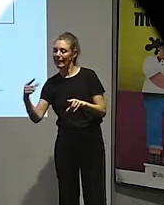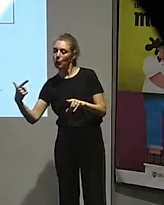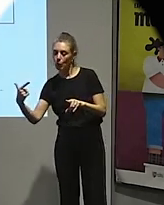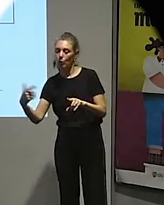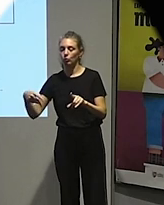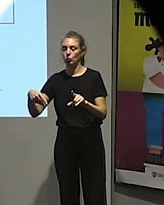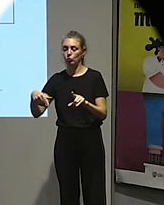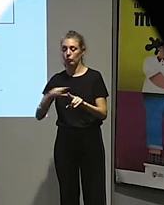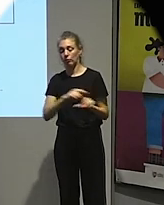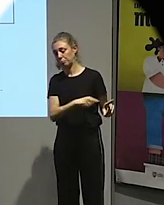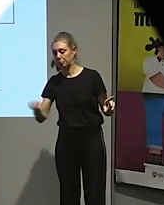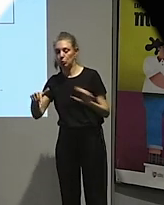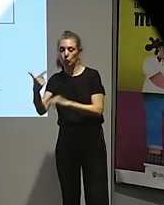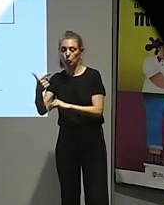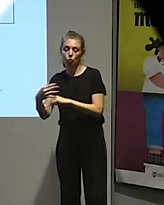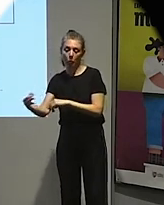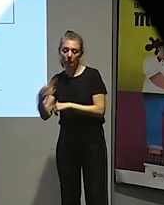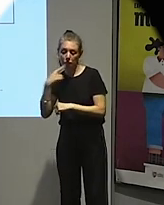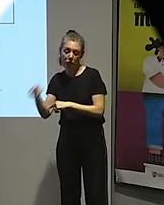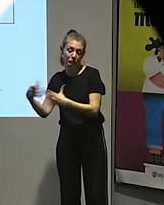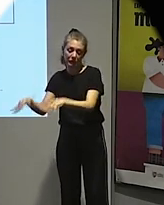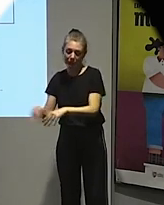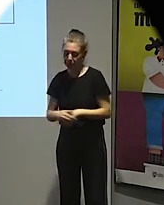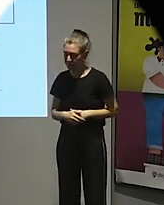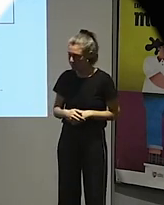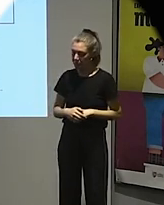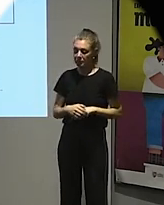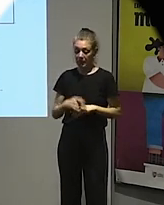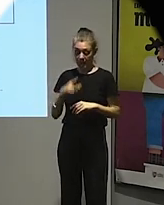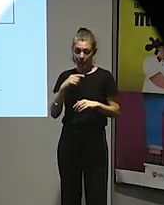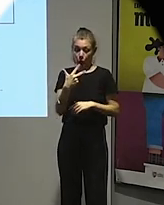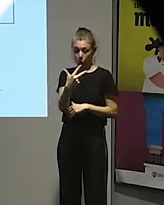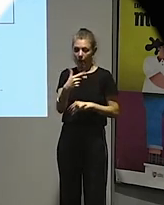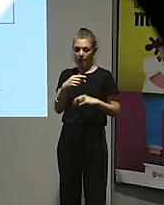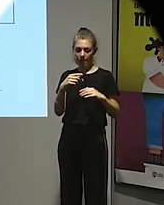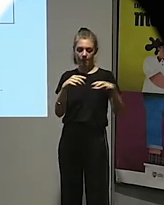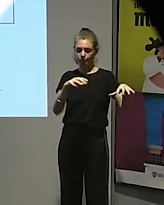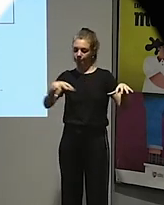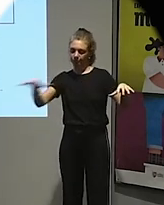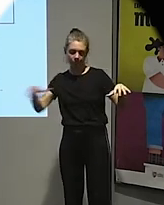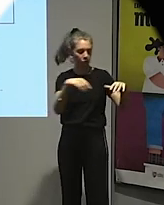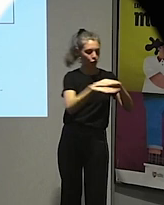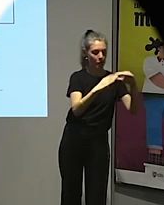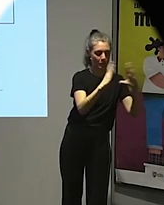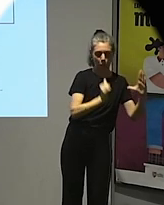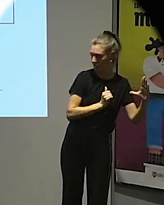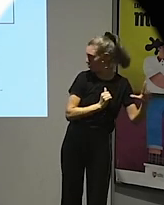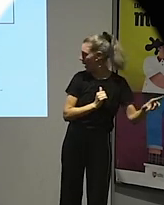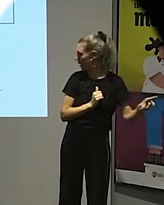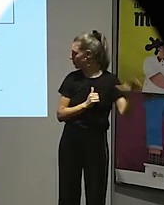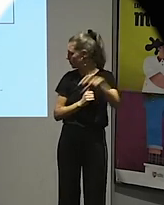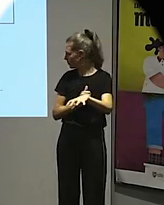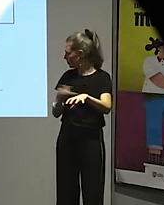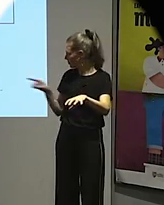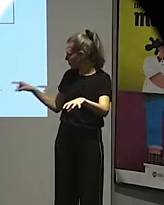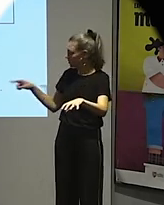semaines à l'arrêt du programme. Et vous avez ensuite les trois conditions, ceux qui ont fait ça chez eux, individuellement, ceux qui ont fait ça